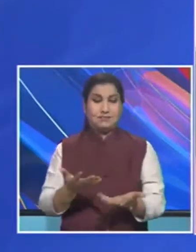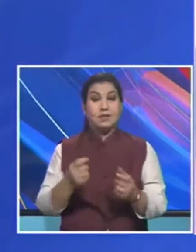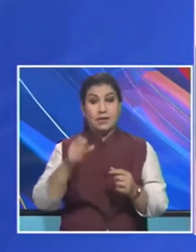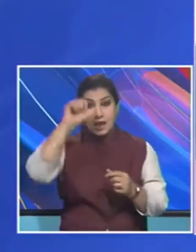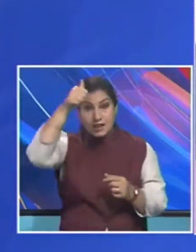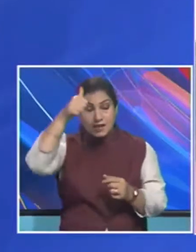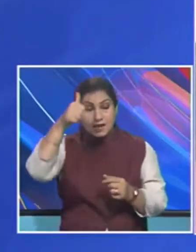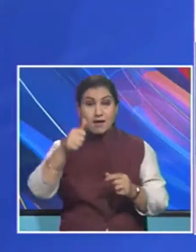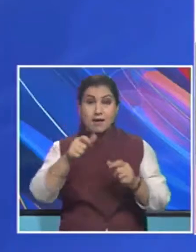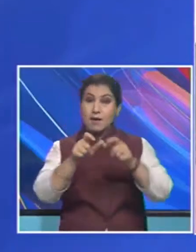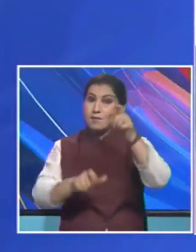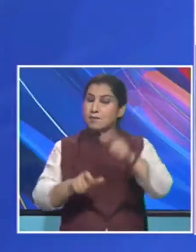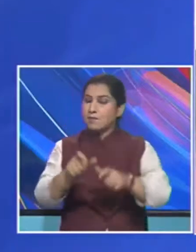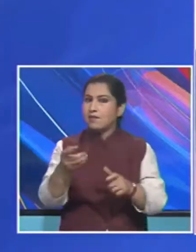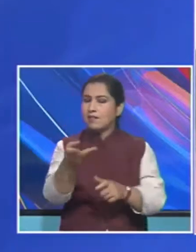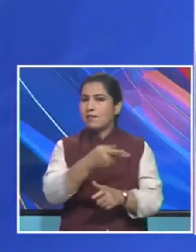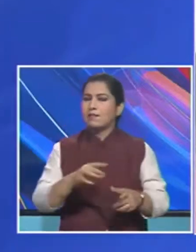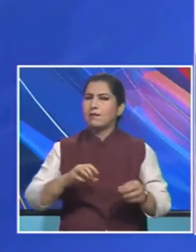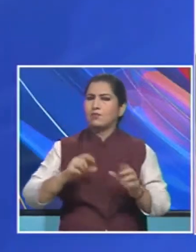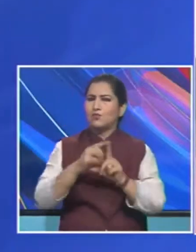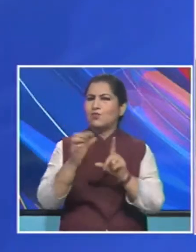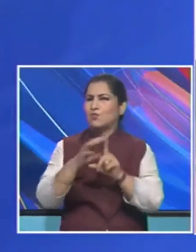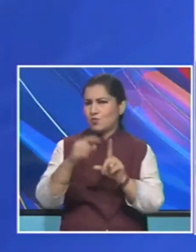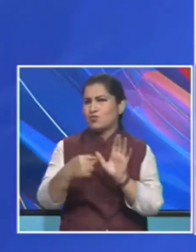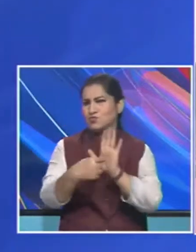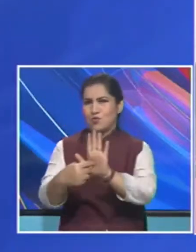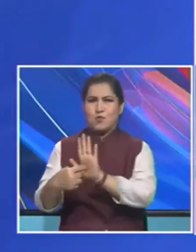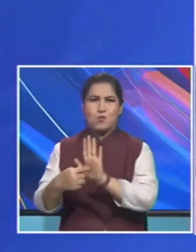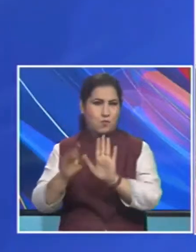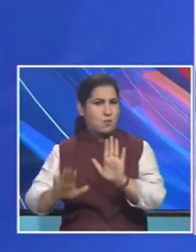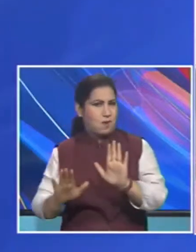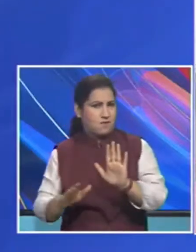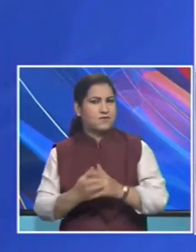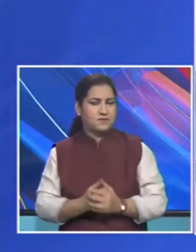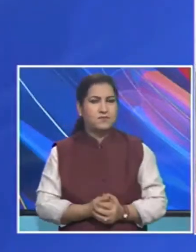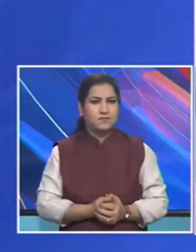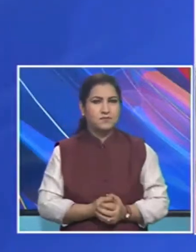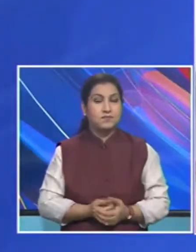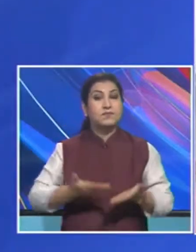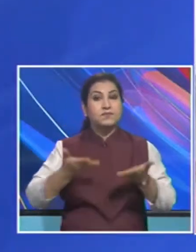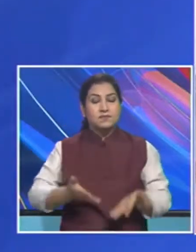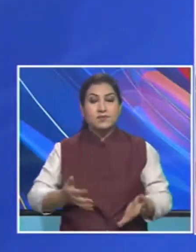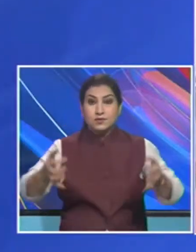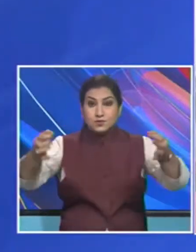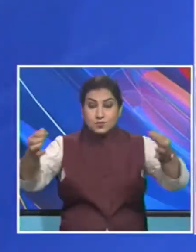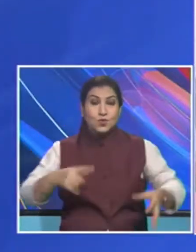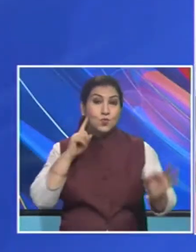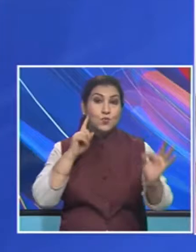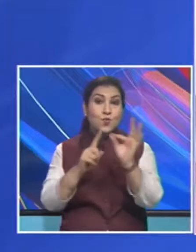लोकतंत्र ऐसा करता रहता है और जिसमें ताजा उदाहरण